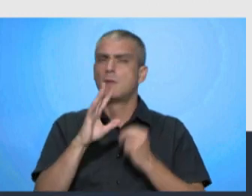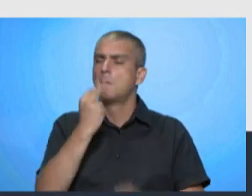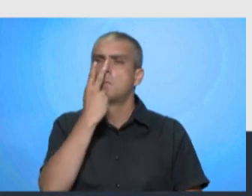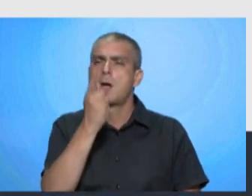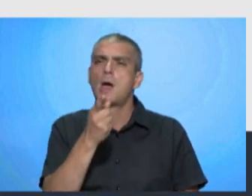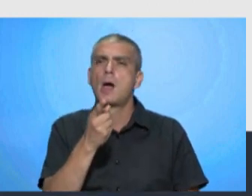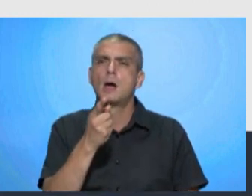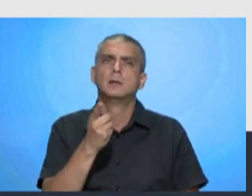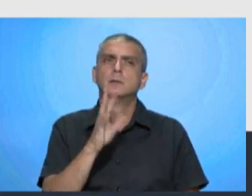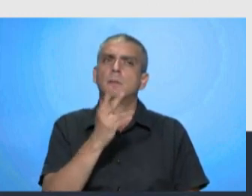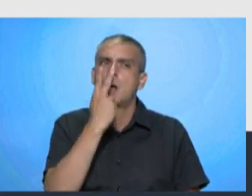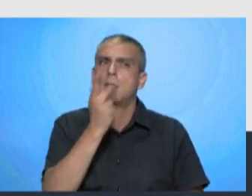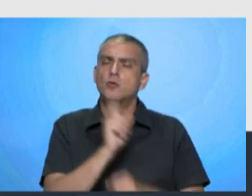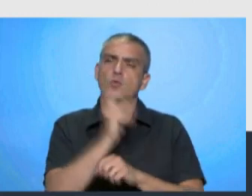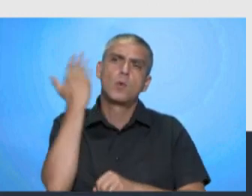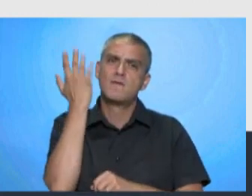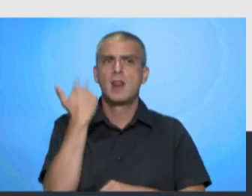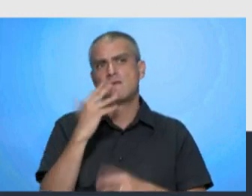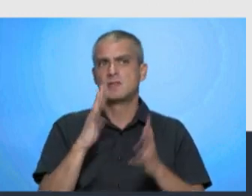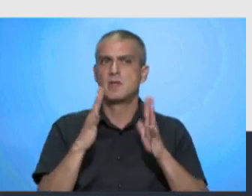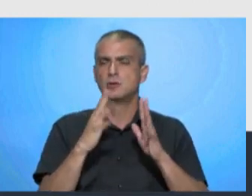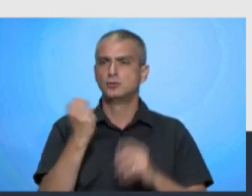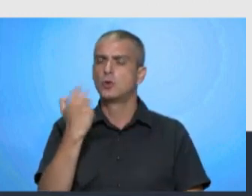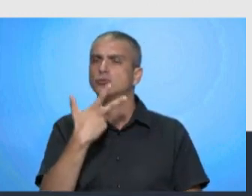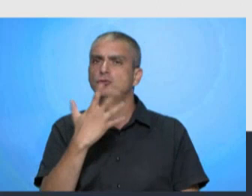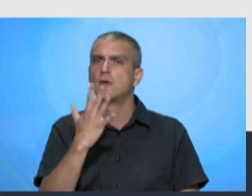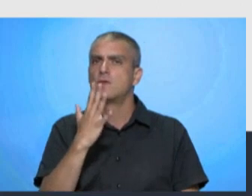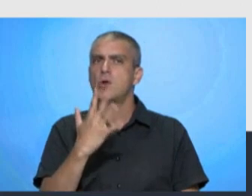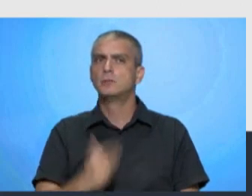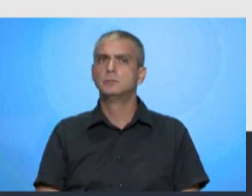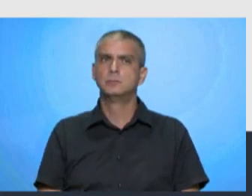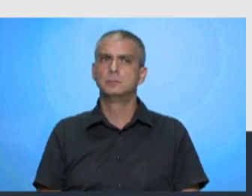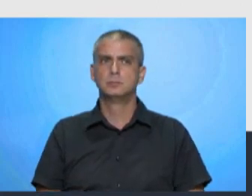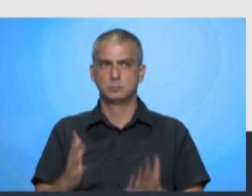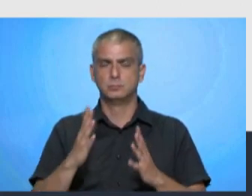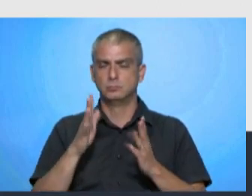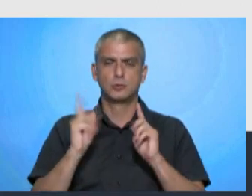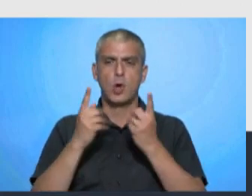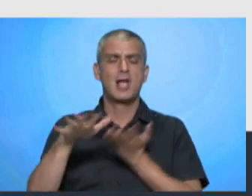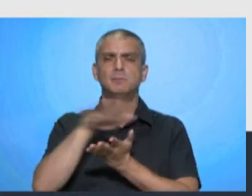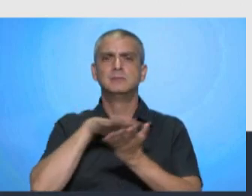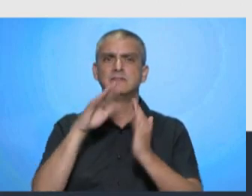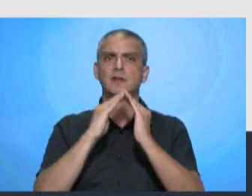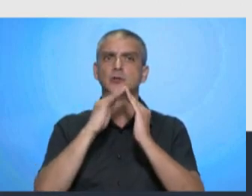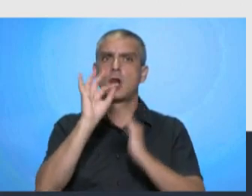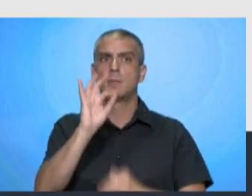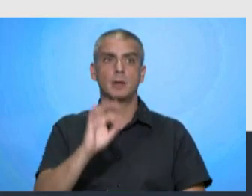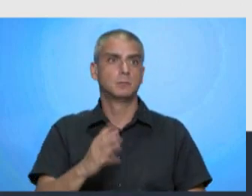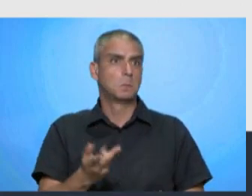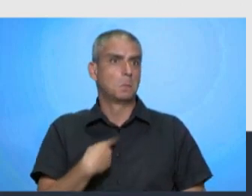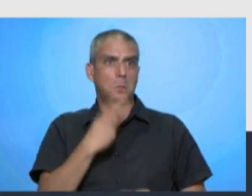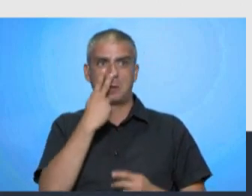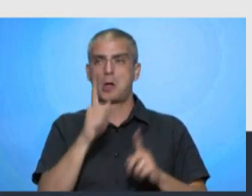שם בתקופה ההיא לפני משהו כמו שלושה שבועות בעצם שקורה שם בסביבה? זה היה נראה